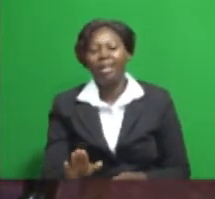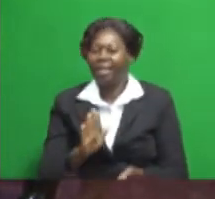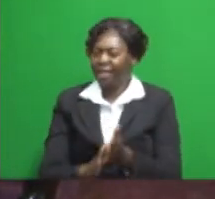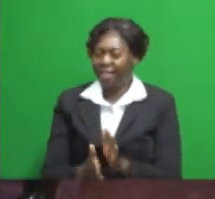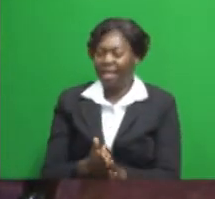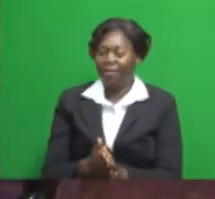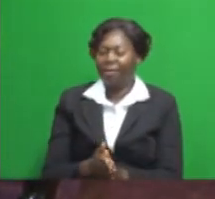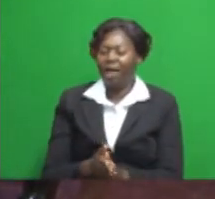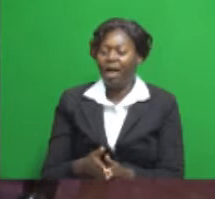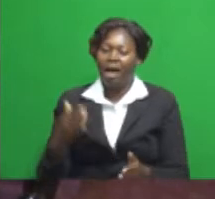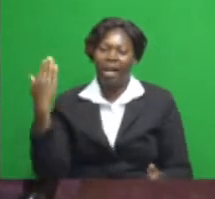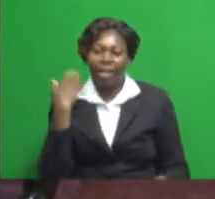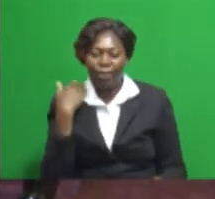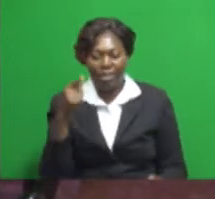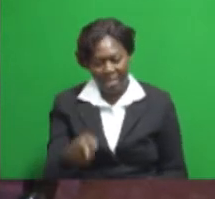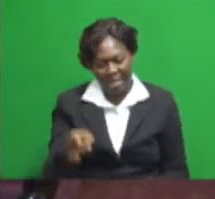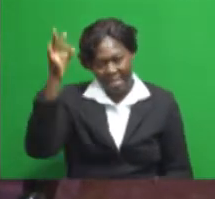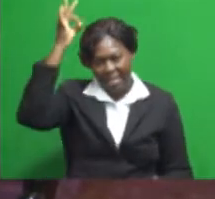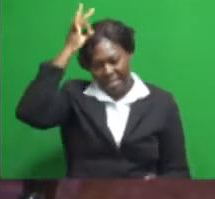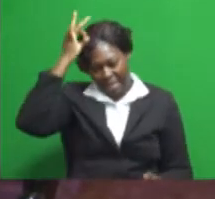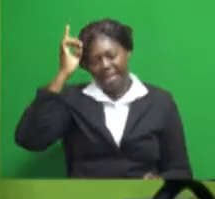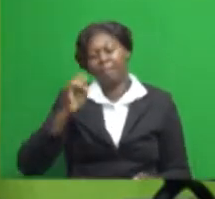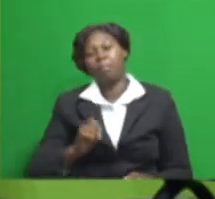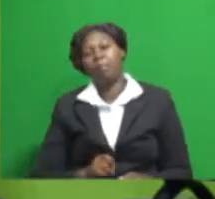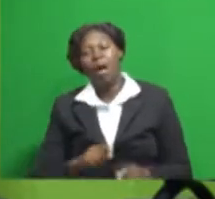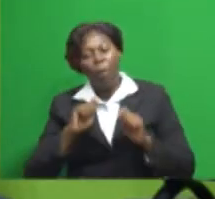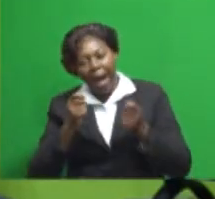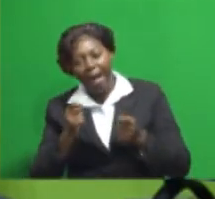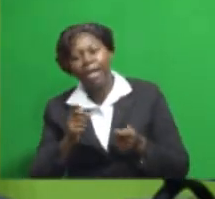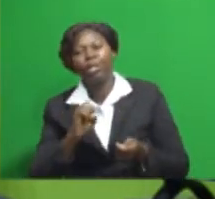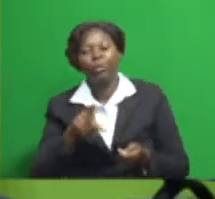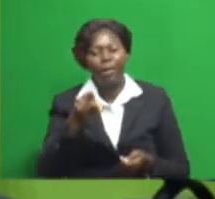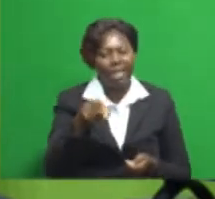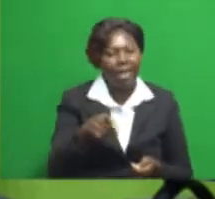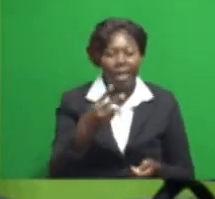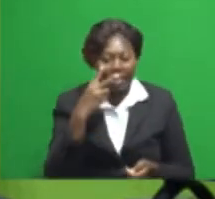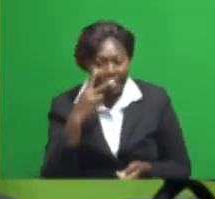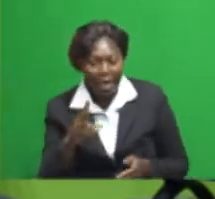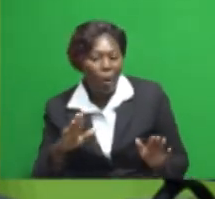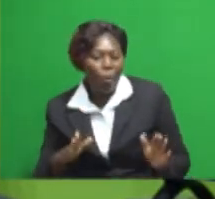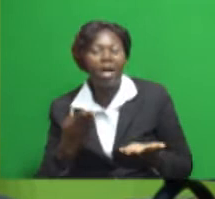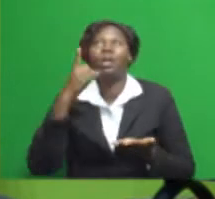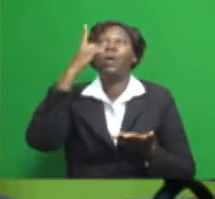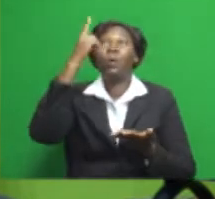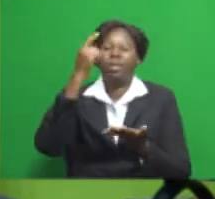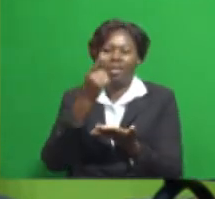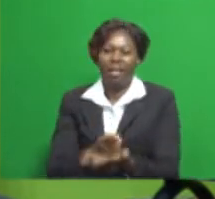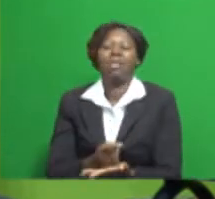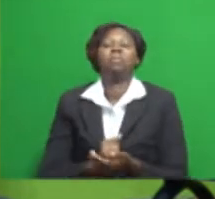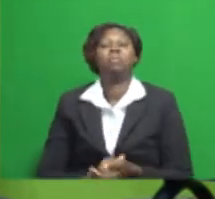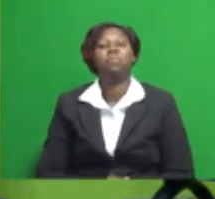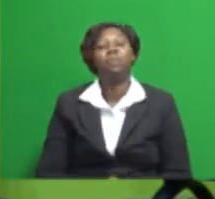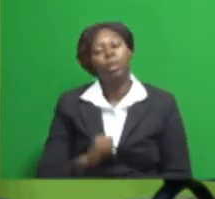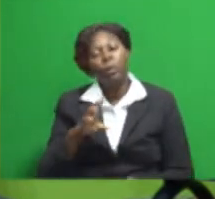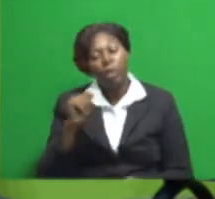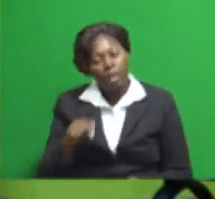nharo kutuka mwari uyu. Ndizvozvo. Kuti aone zvinoitwa namwari. Andikukona vateerere kuti even iye Nebukadhinezar. Ndofunga raitwa zano ramwari kuti atume